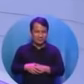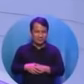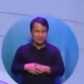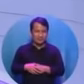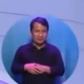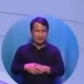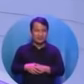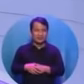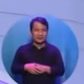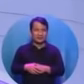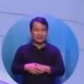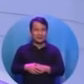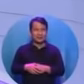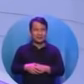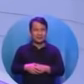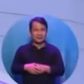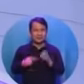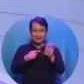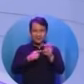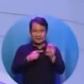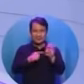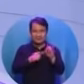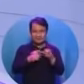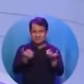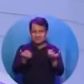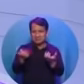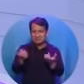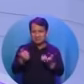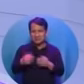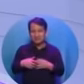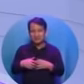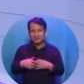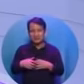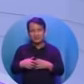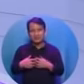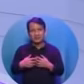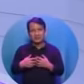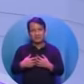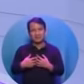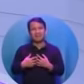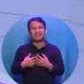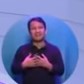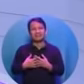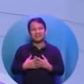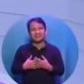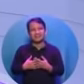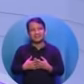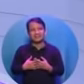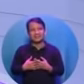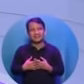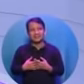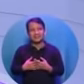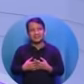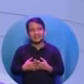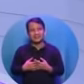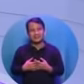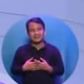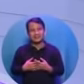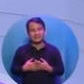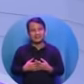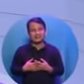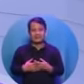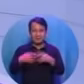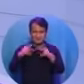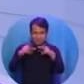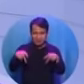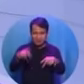Extra lang po. Ano nga po, extra saan? Sa dito lang sa planta ng kukula. Ah, sa